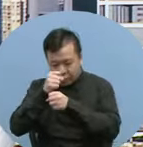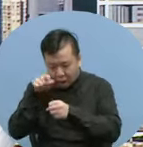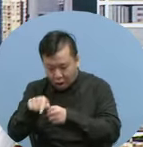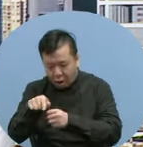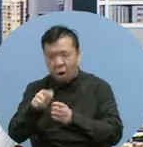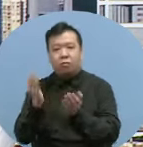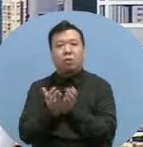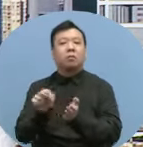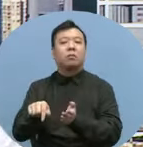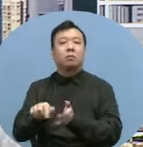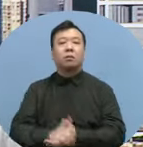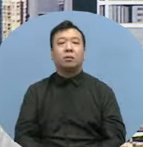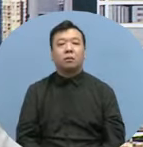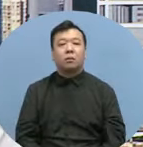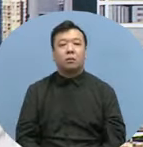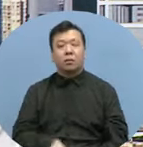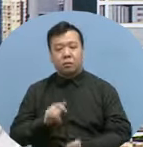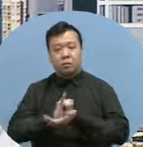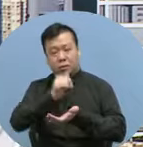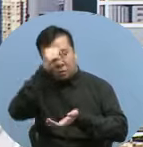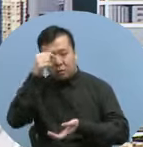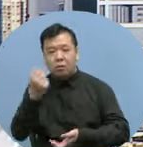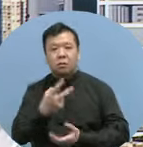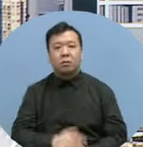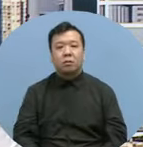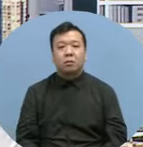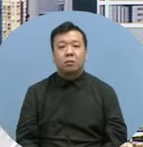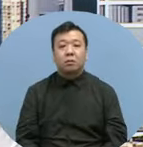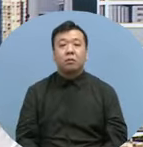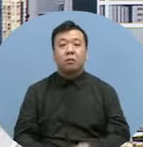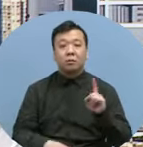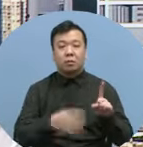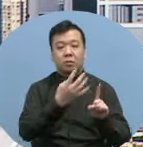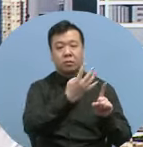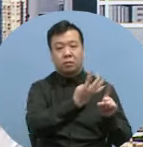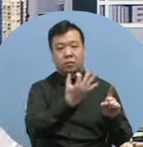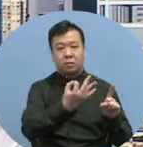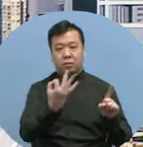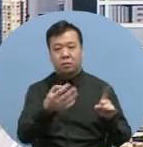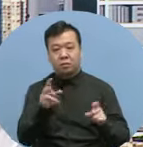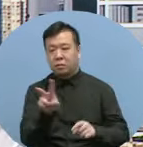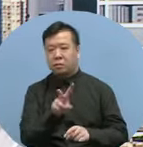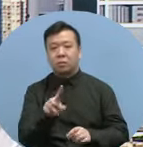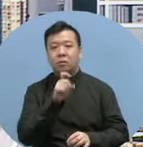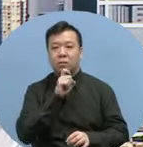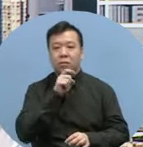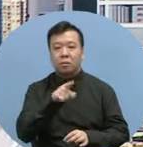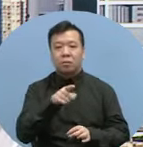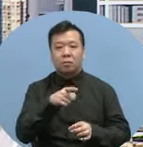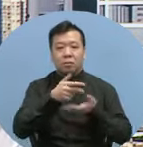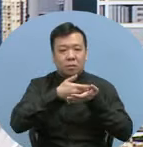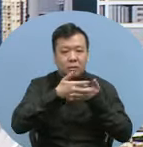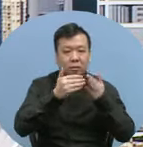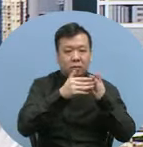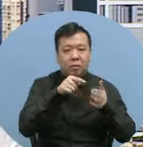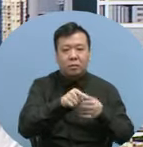之後呢都是一個陽性的個案，所以都是送了入醫院的。1433呢都是同樣情況啦，他在健營飯